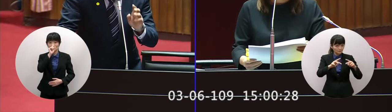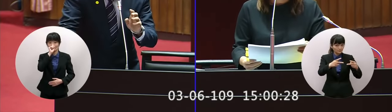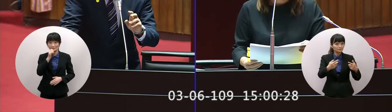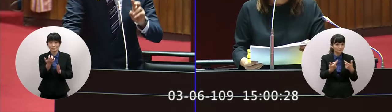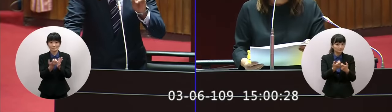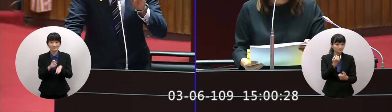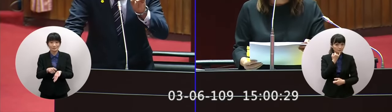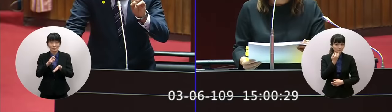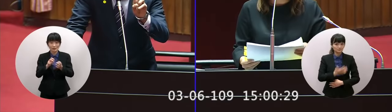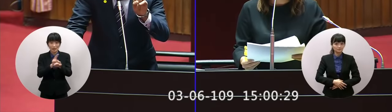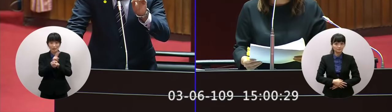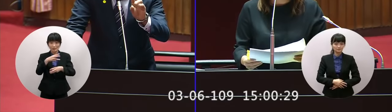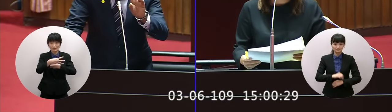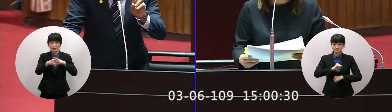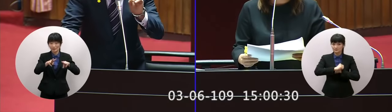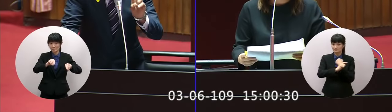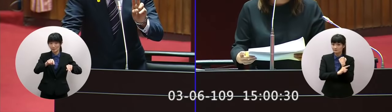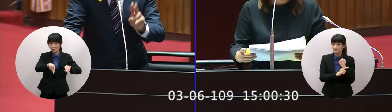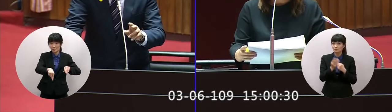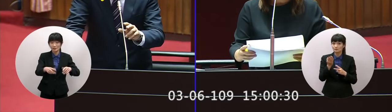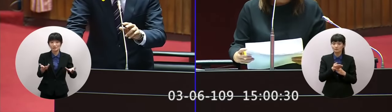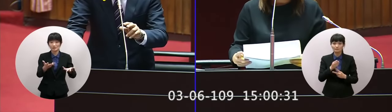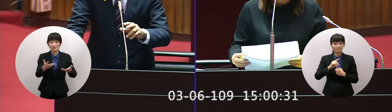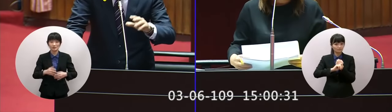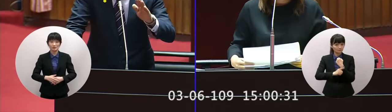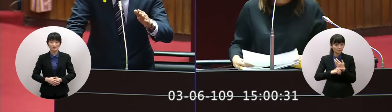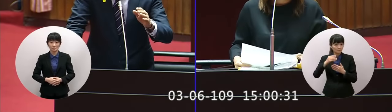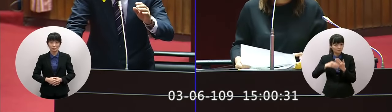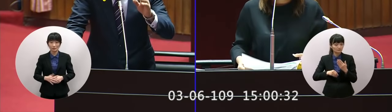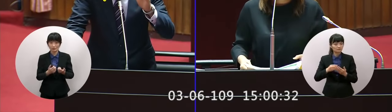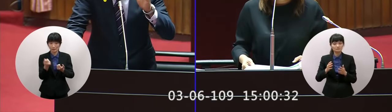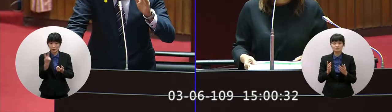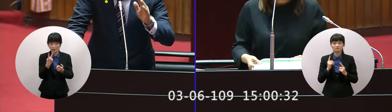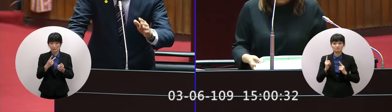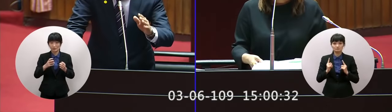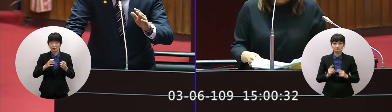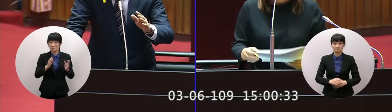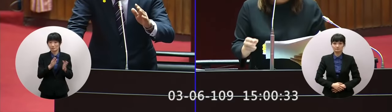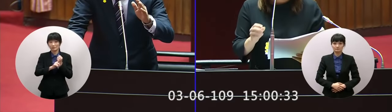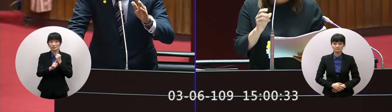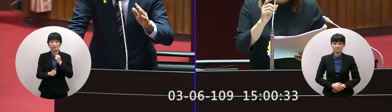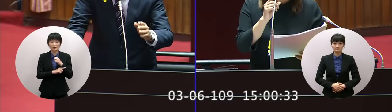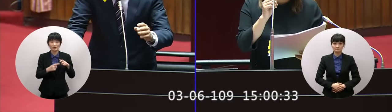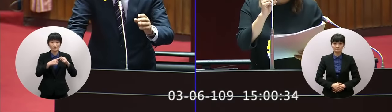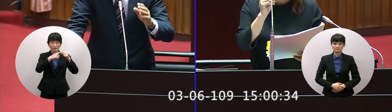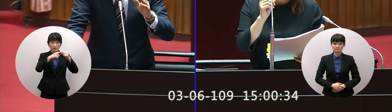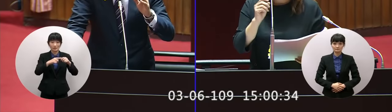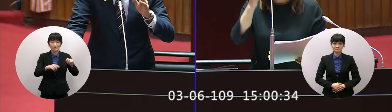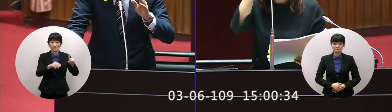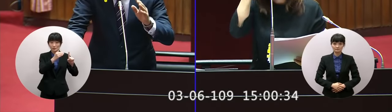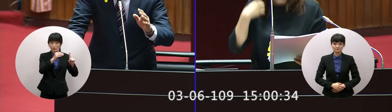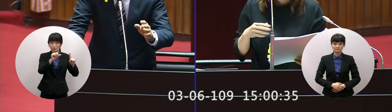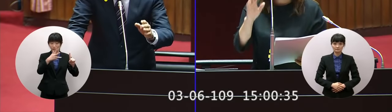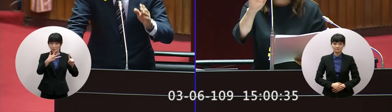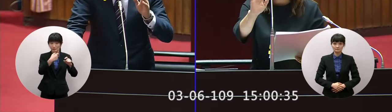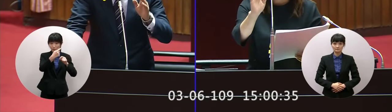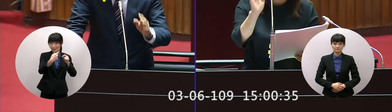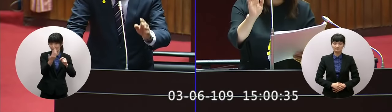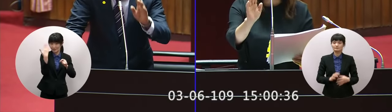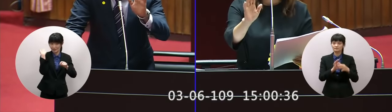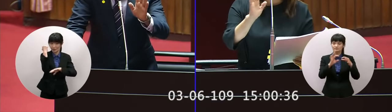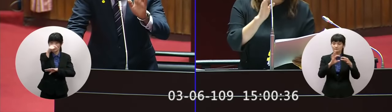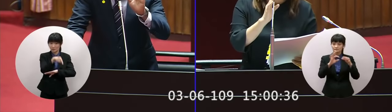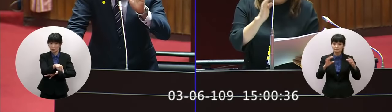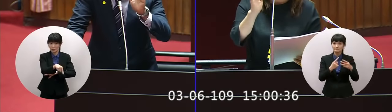你刚提到林班地分两个样态来处理，基本上只要在五八年以前，他有在那里， 没关